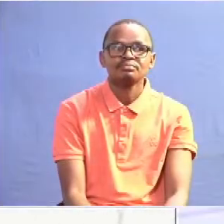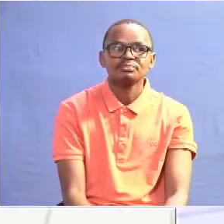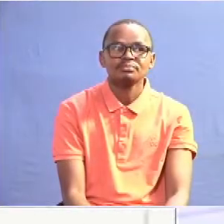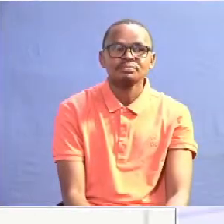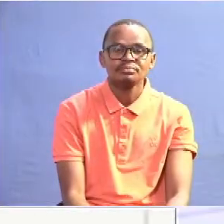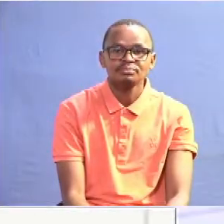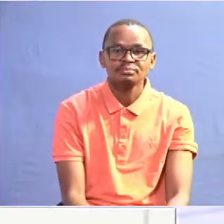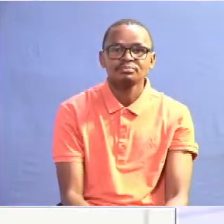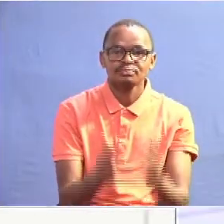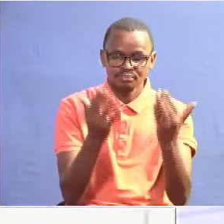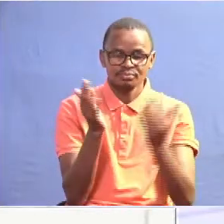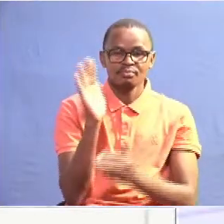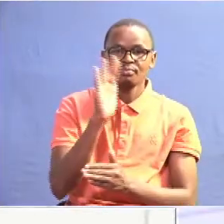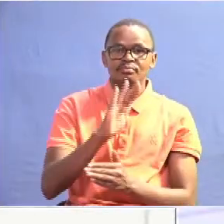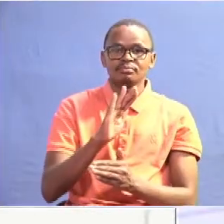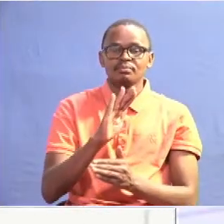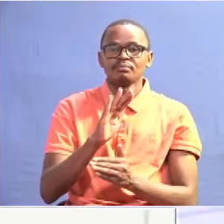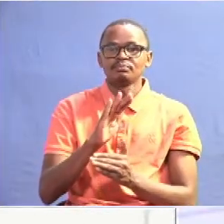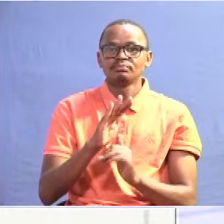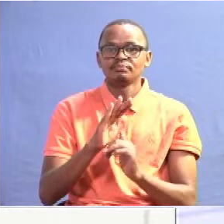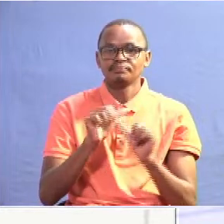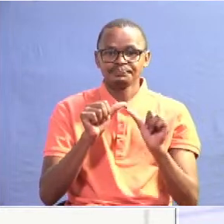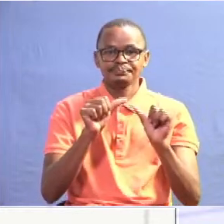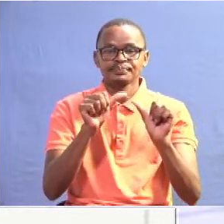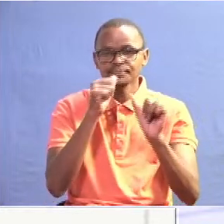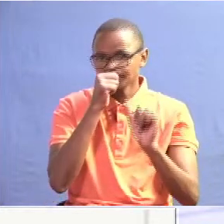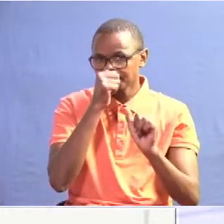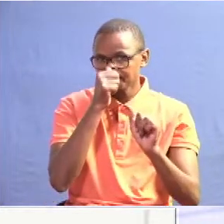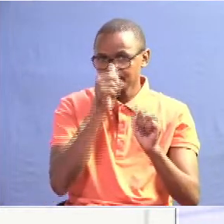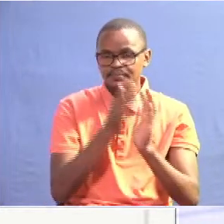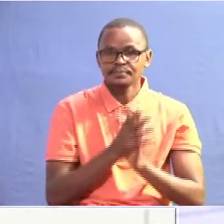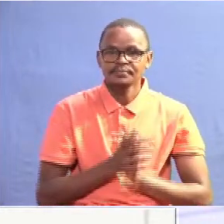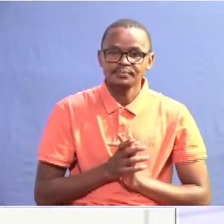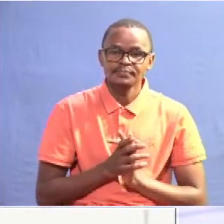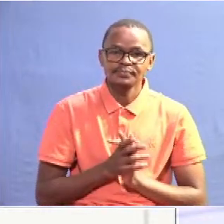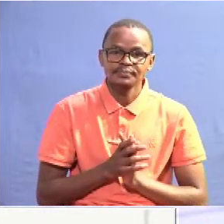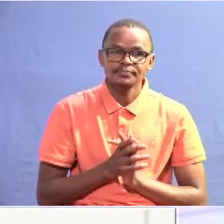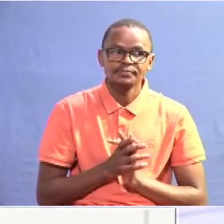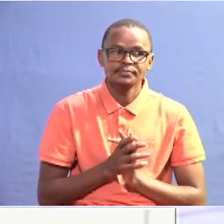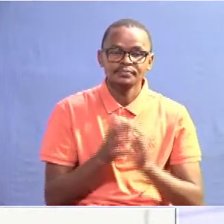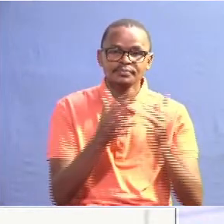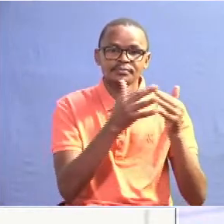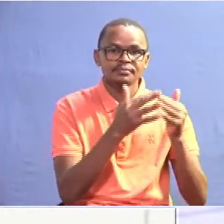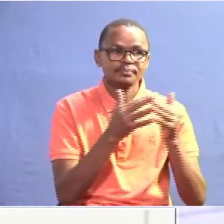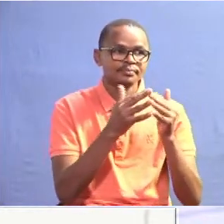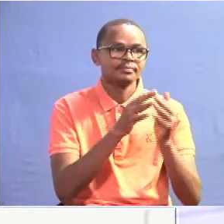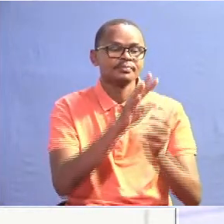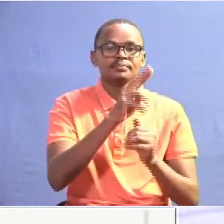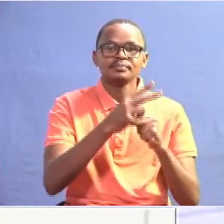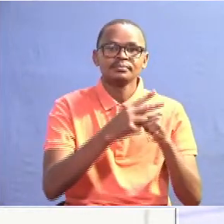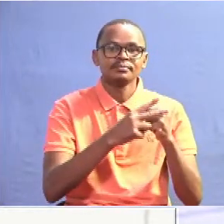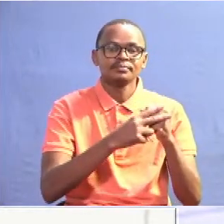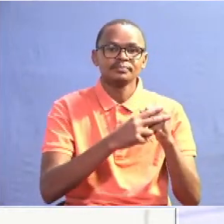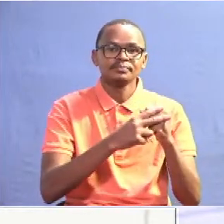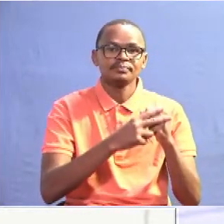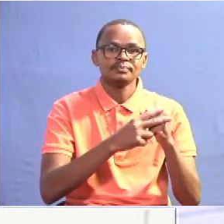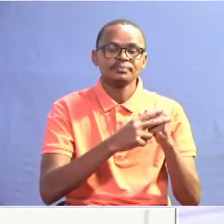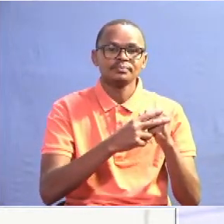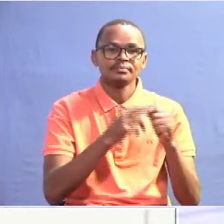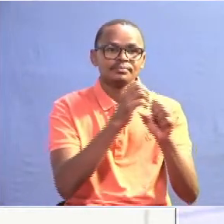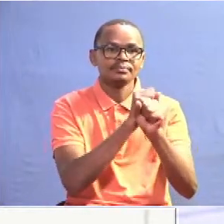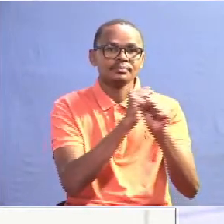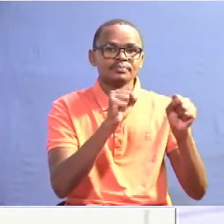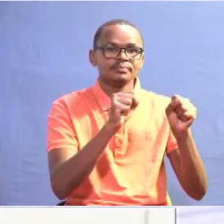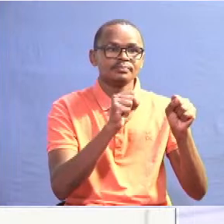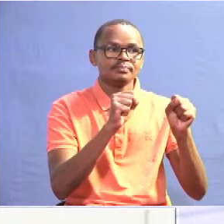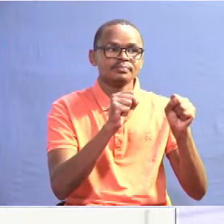Right, welcome back and let's continue with our broadcast. Now, America's 47th